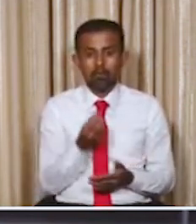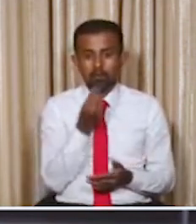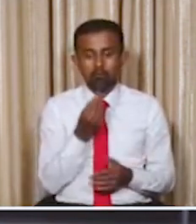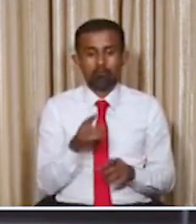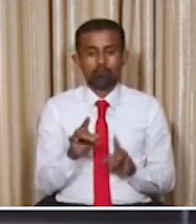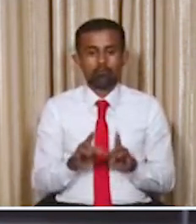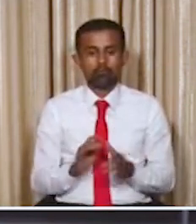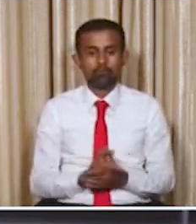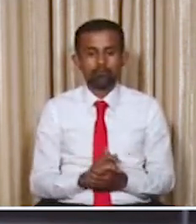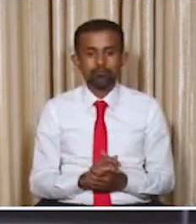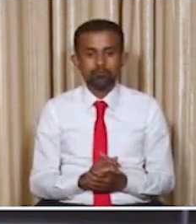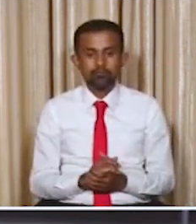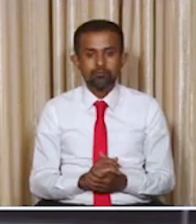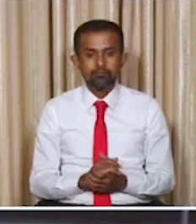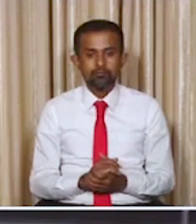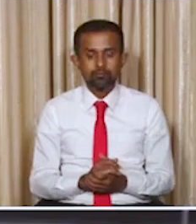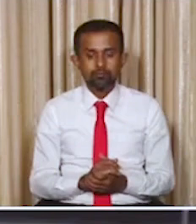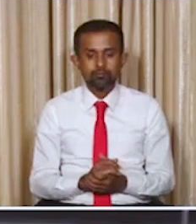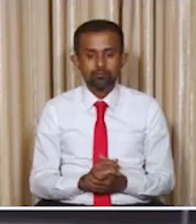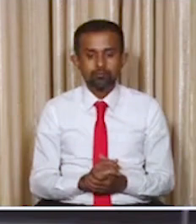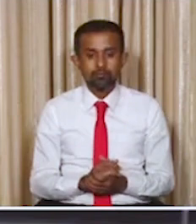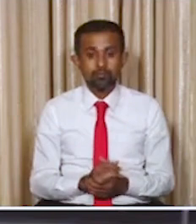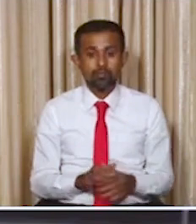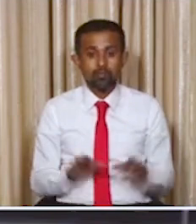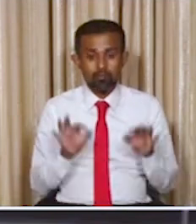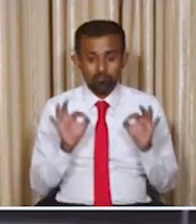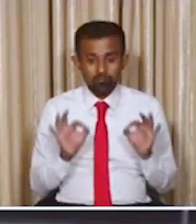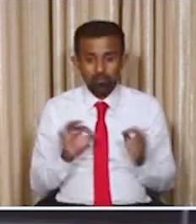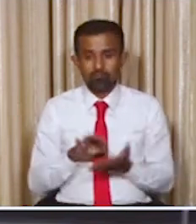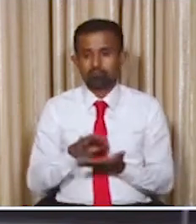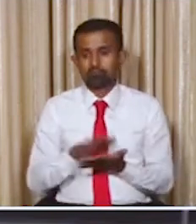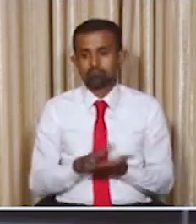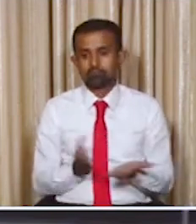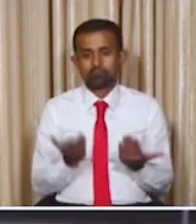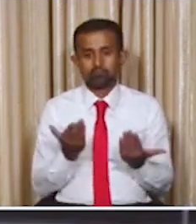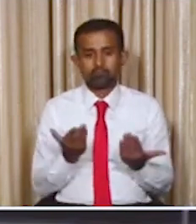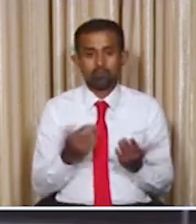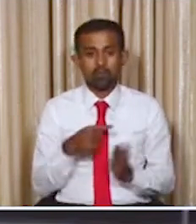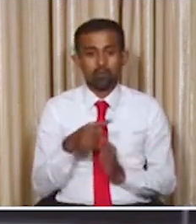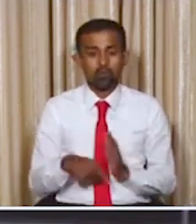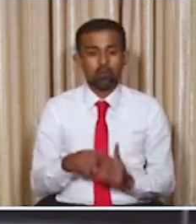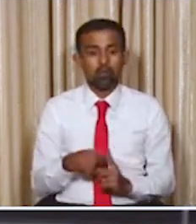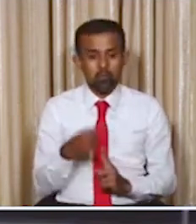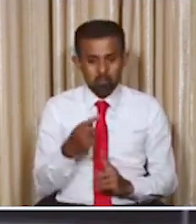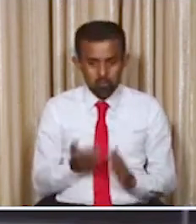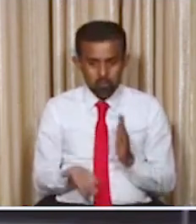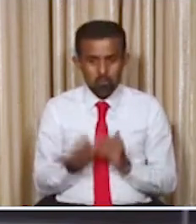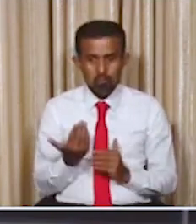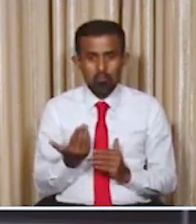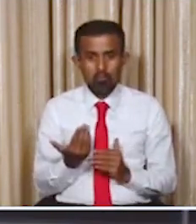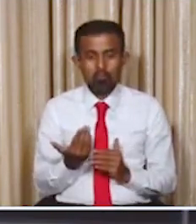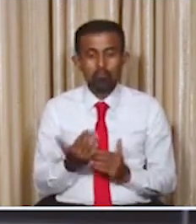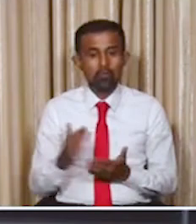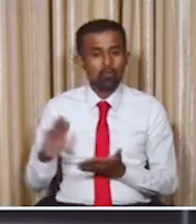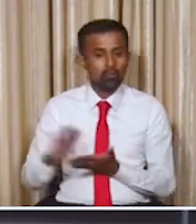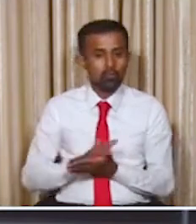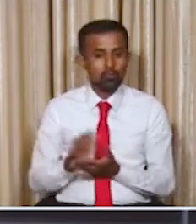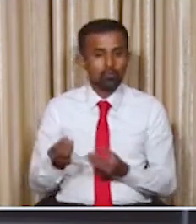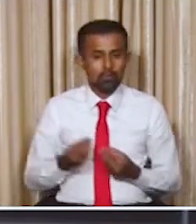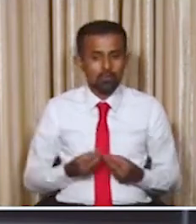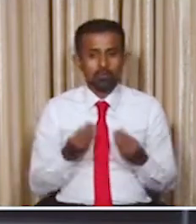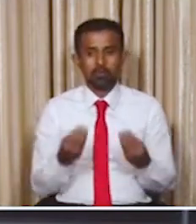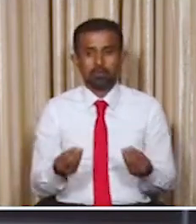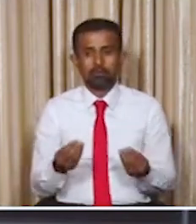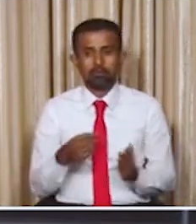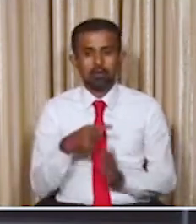wenne antimata me rate janathawata. E hinda hondata thindu thirana aragena me rate idiriyata yanna me ratata me sahayogaya denna mama